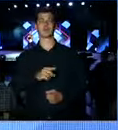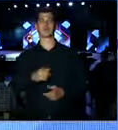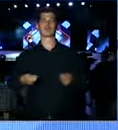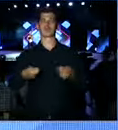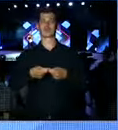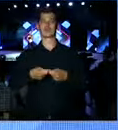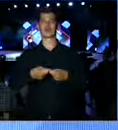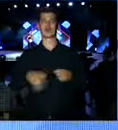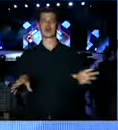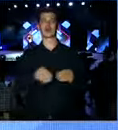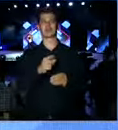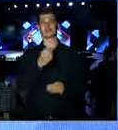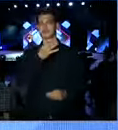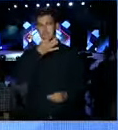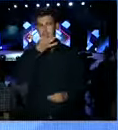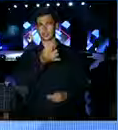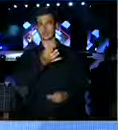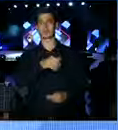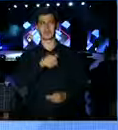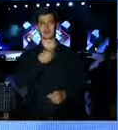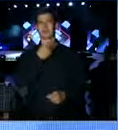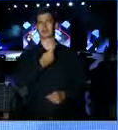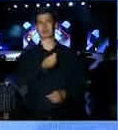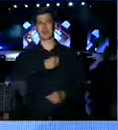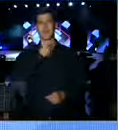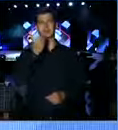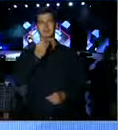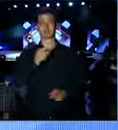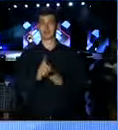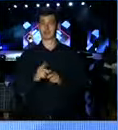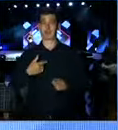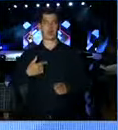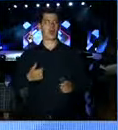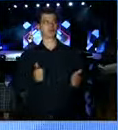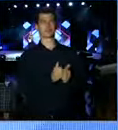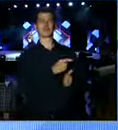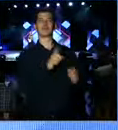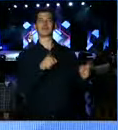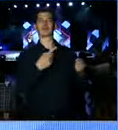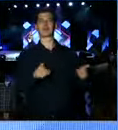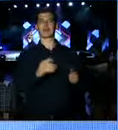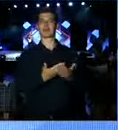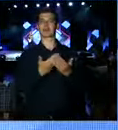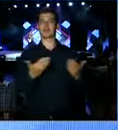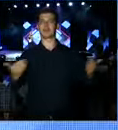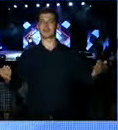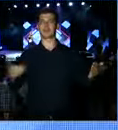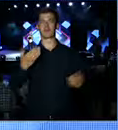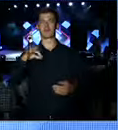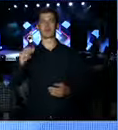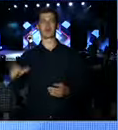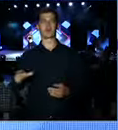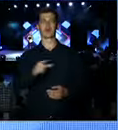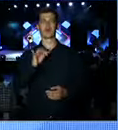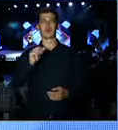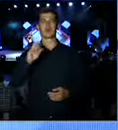współpracuje na co dzień z najwybitniejszym, mogę powiedzieć osobiście, ponieważ też sama z nim pracowałam w Teatrze Muzycznym jako aktorka musicalowa, z